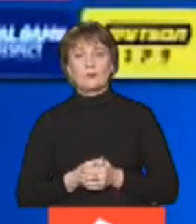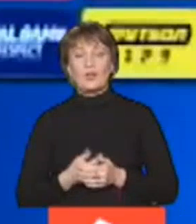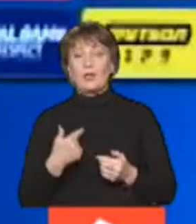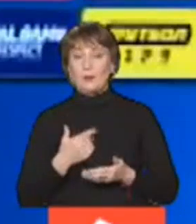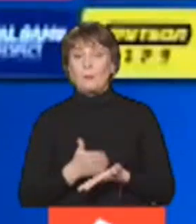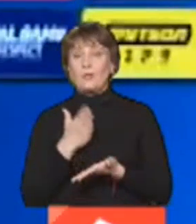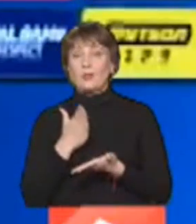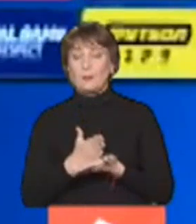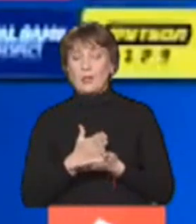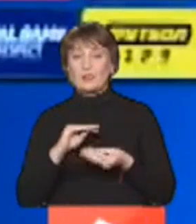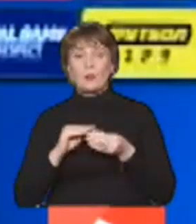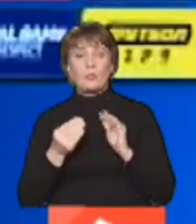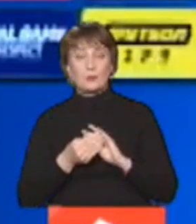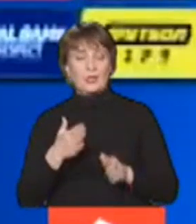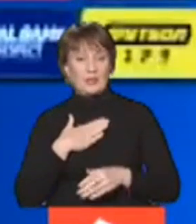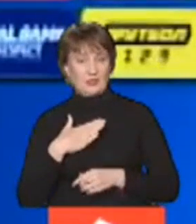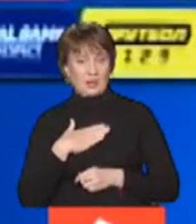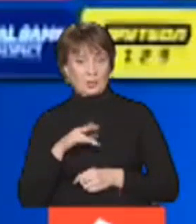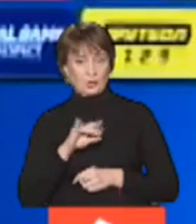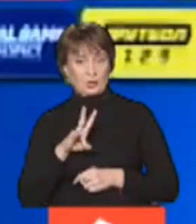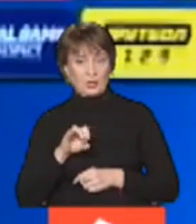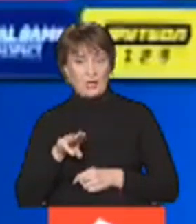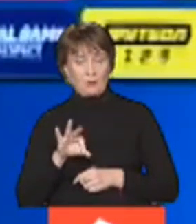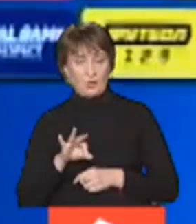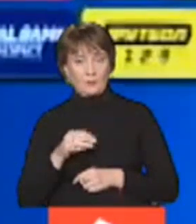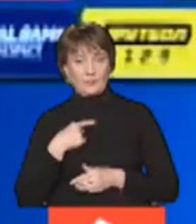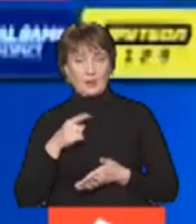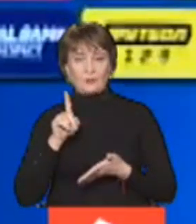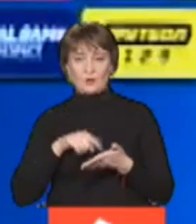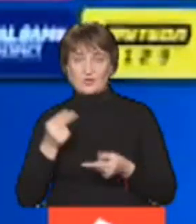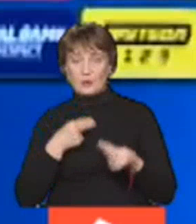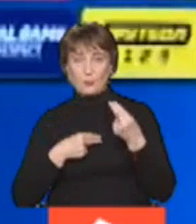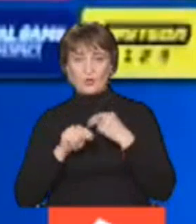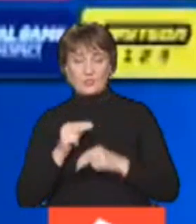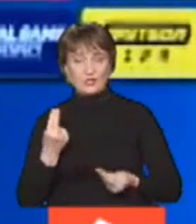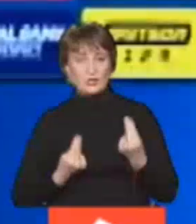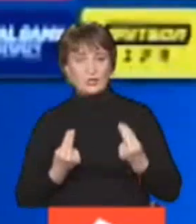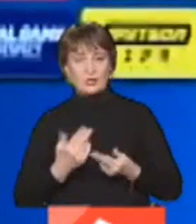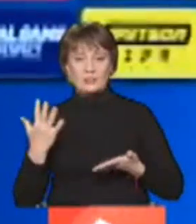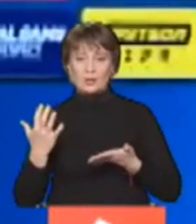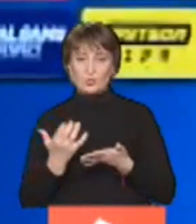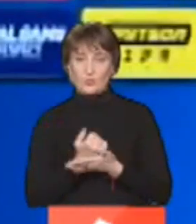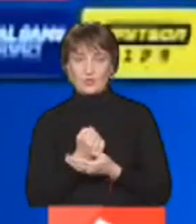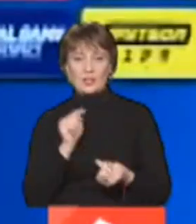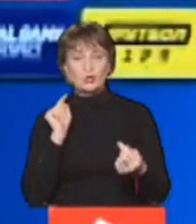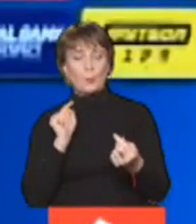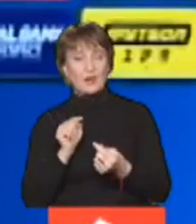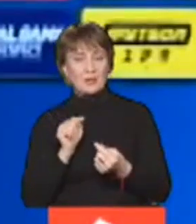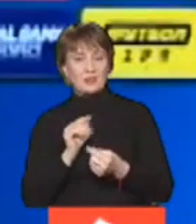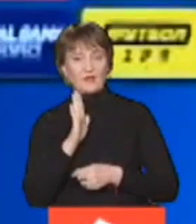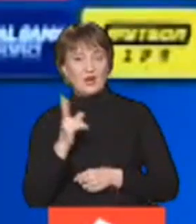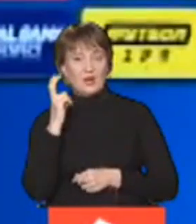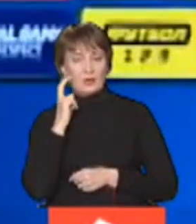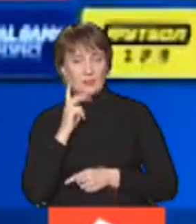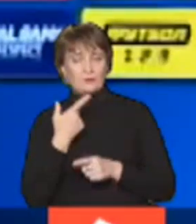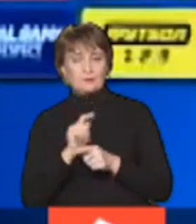Ми мали певні проблеми в матчі з «Динамо» на Camp Nou. Нам доведеться покращити свою гру, аби здолати суперника у Києві. Так, ми